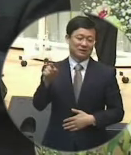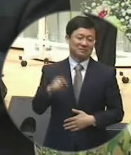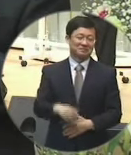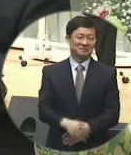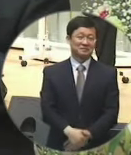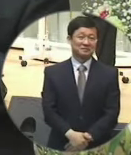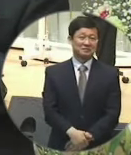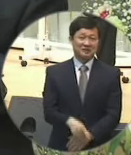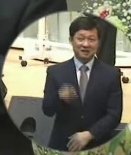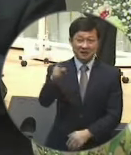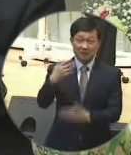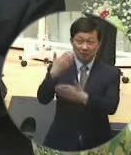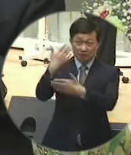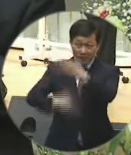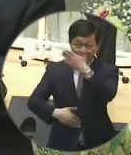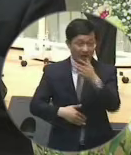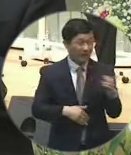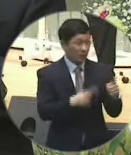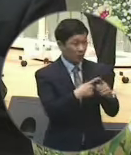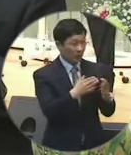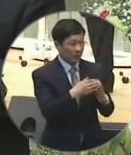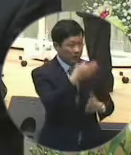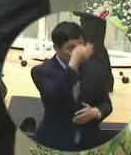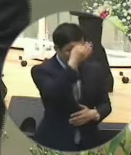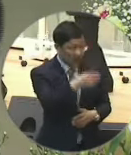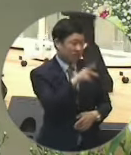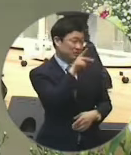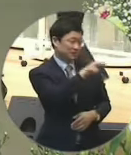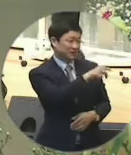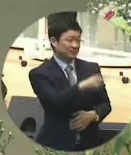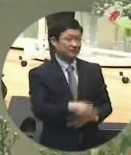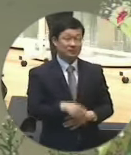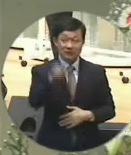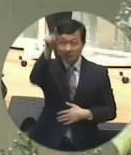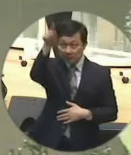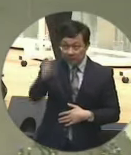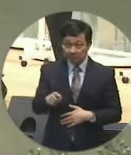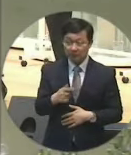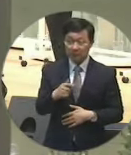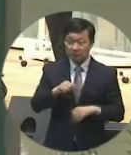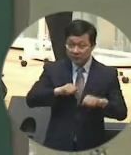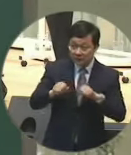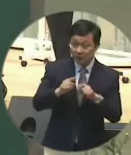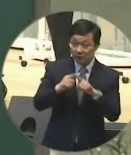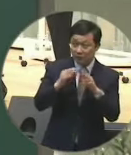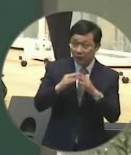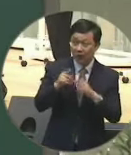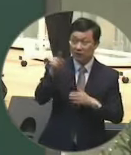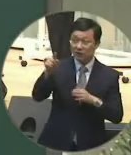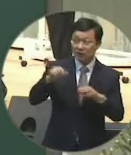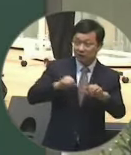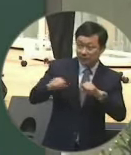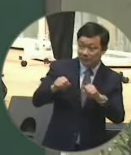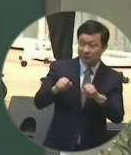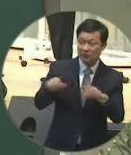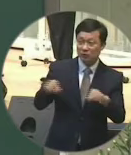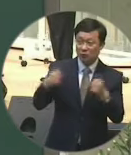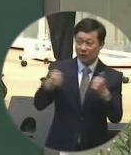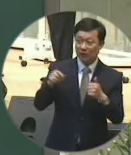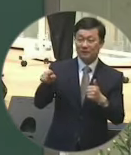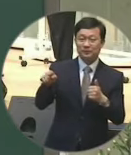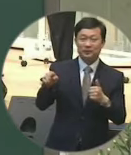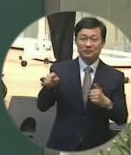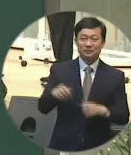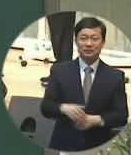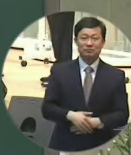speaking. 이 외에는 틀린 겁니다. And anything else other than this is not. 이거 right. 하는 교회. We have to have a church like this. 이거 하는 총회. And a